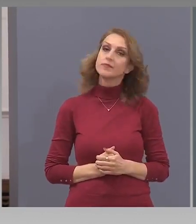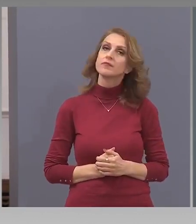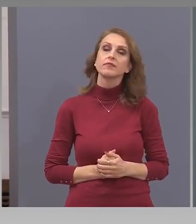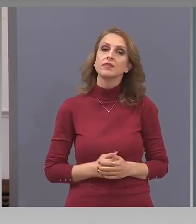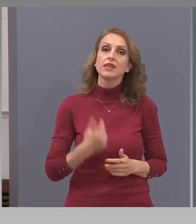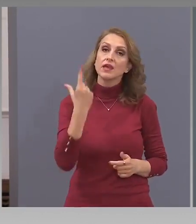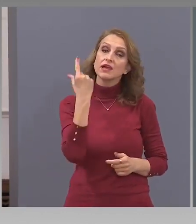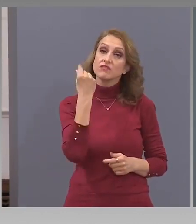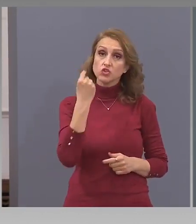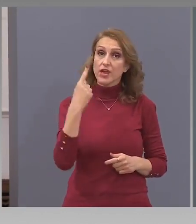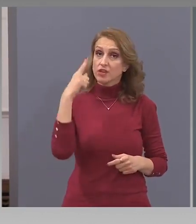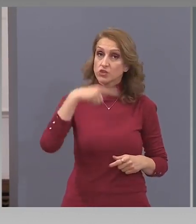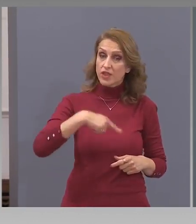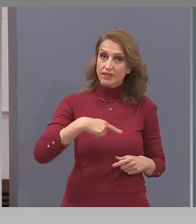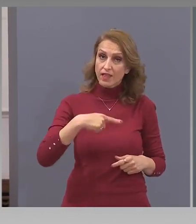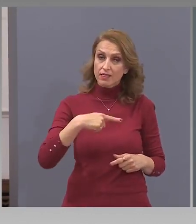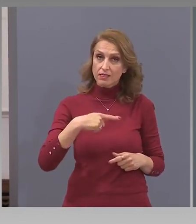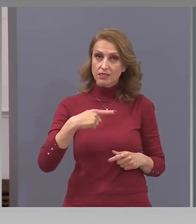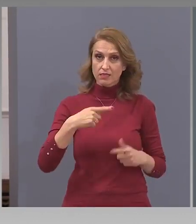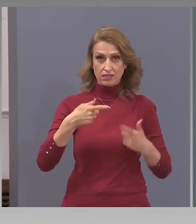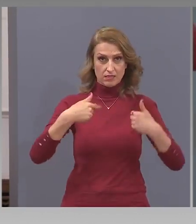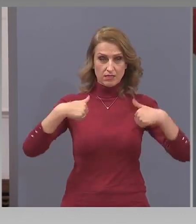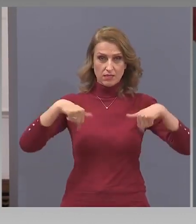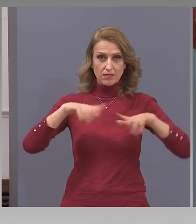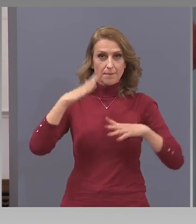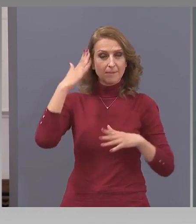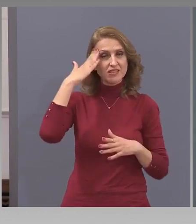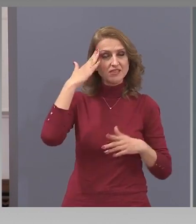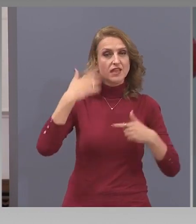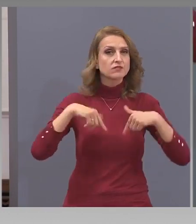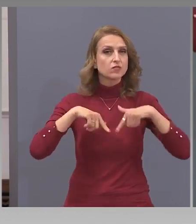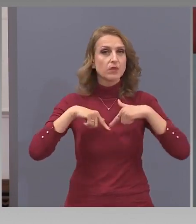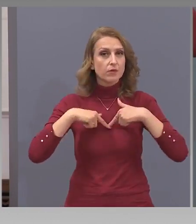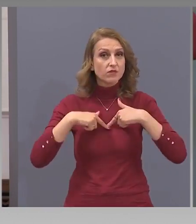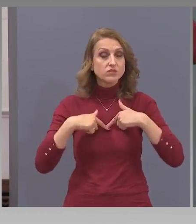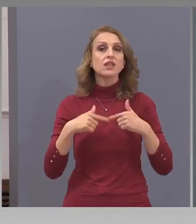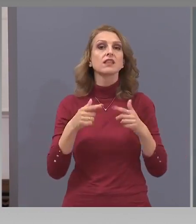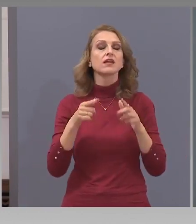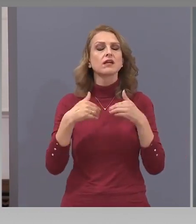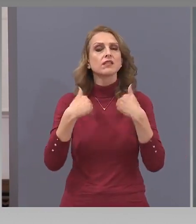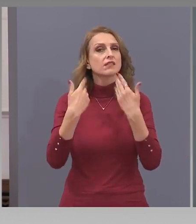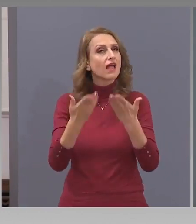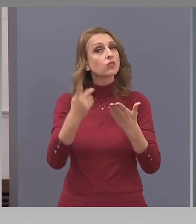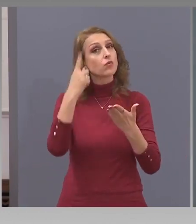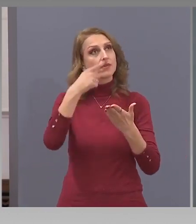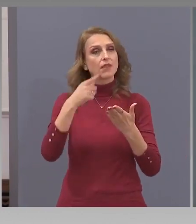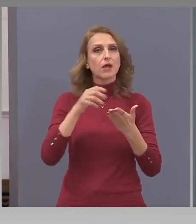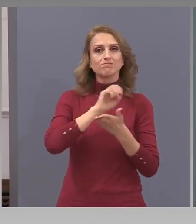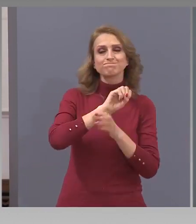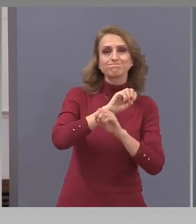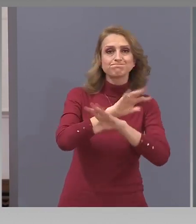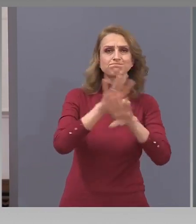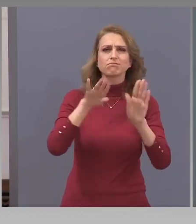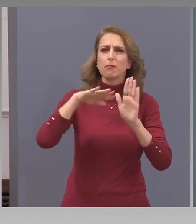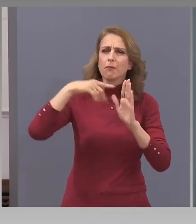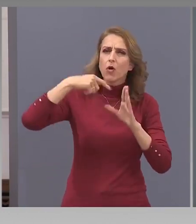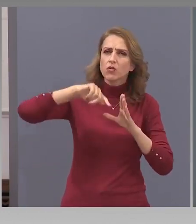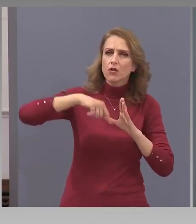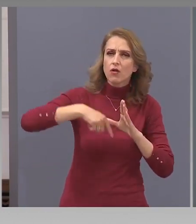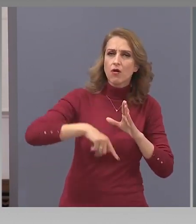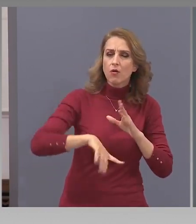Във вчерашния ден прес-службата на Министерство на правосъдието даде подробно съобщение, което